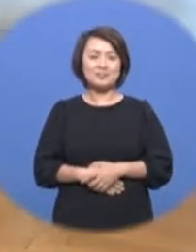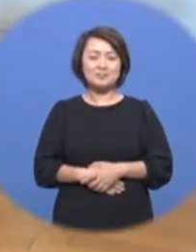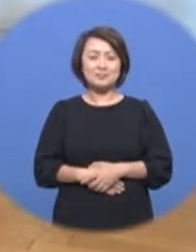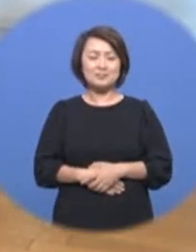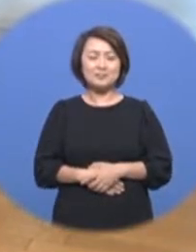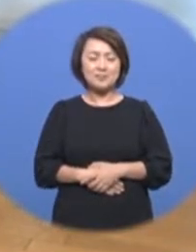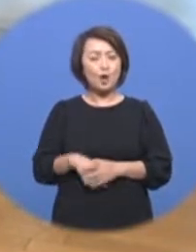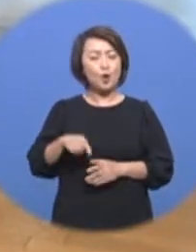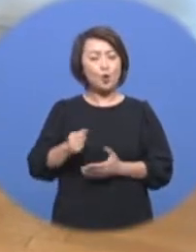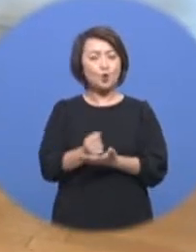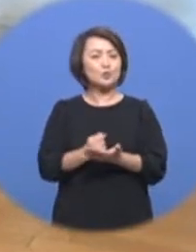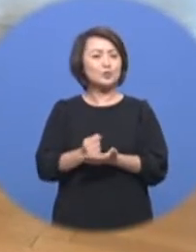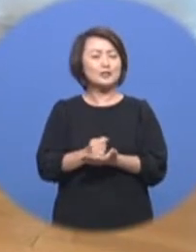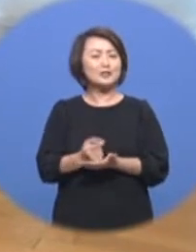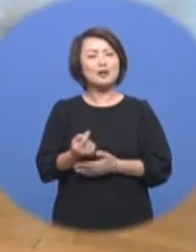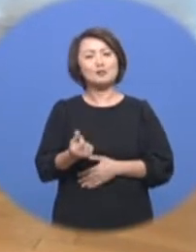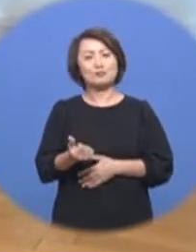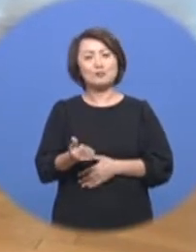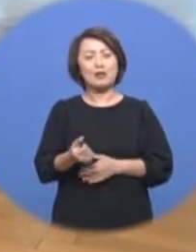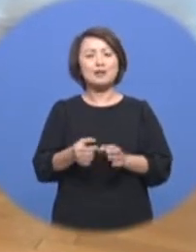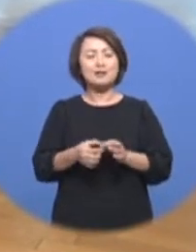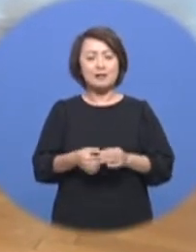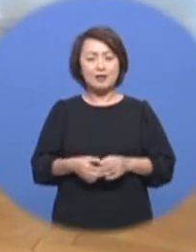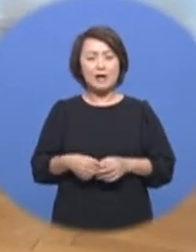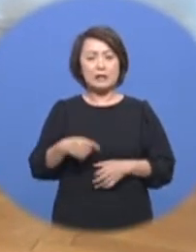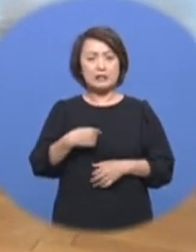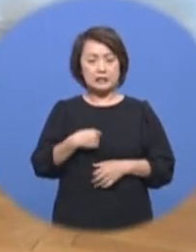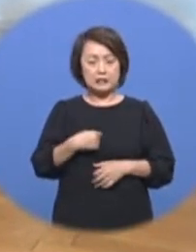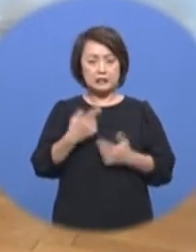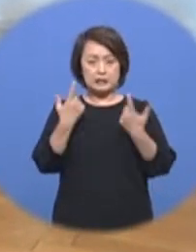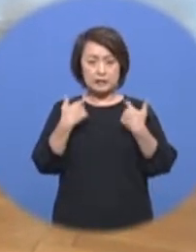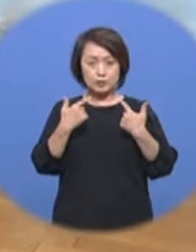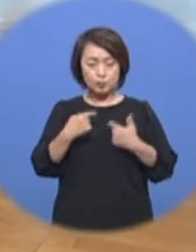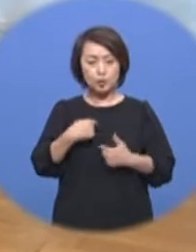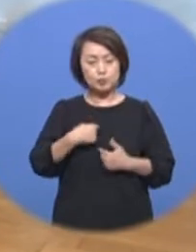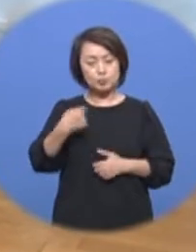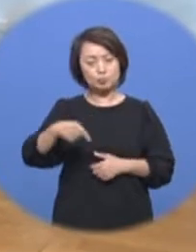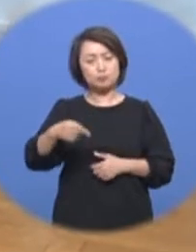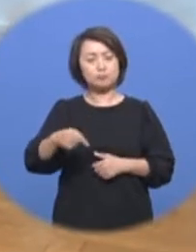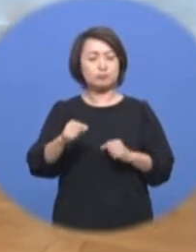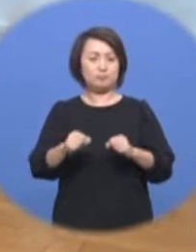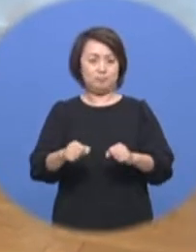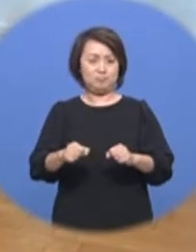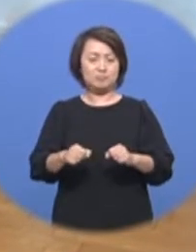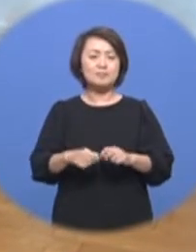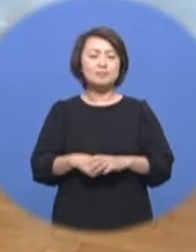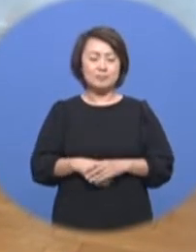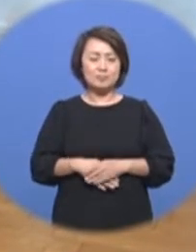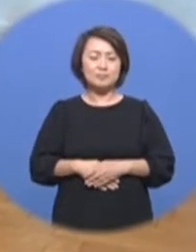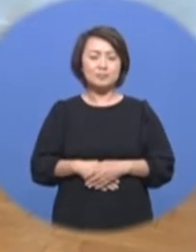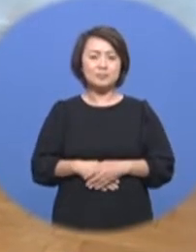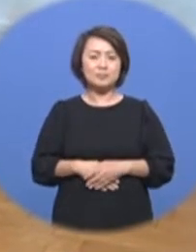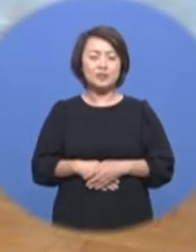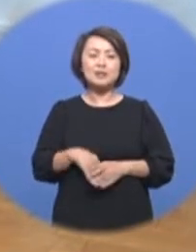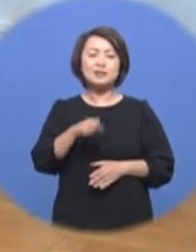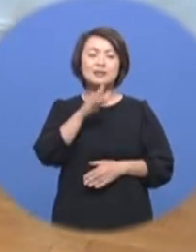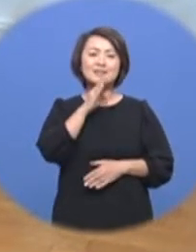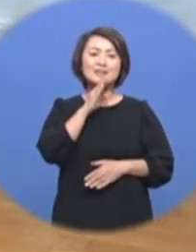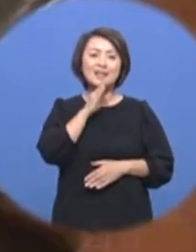あんまりこういう機会ないんで、自分でいつもだったら家で自分でやってるだけで、だからこんな感じで実